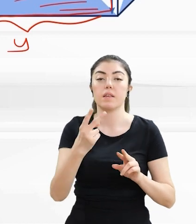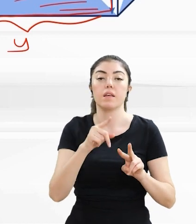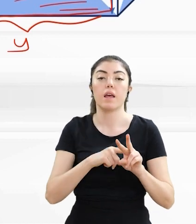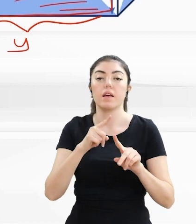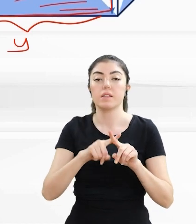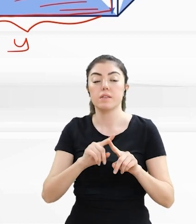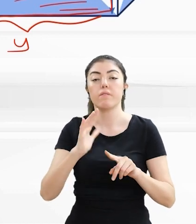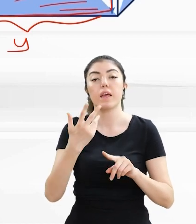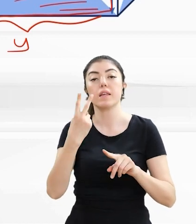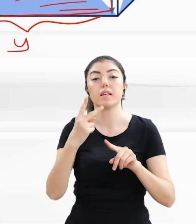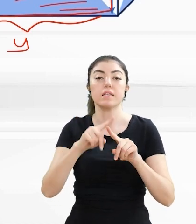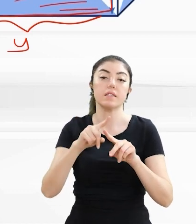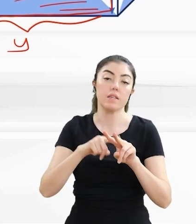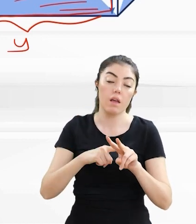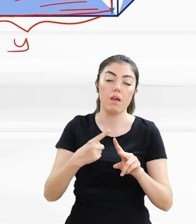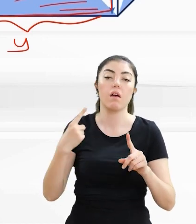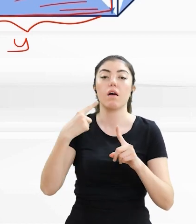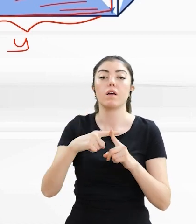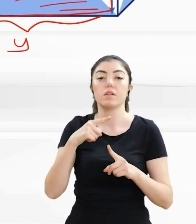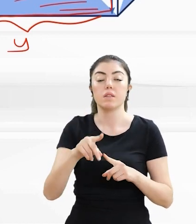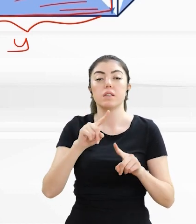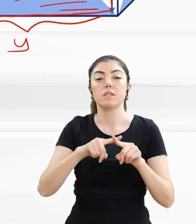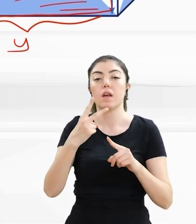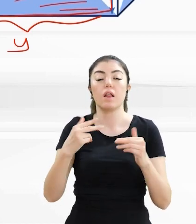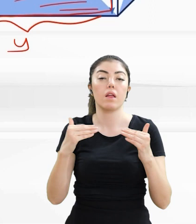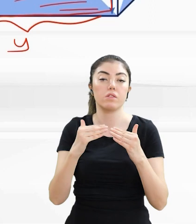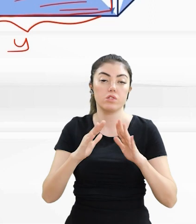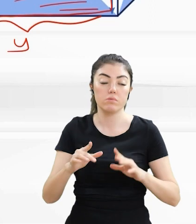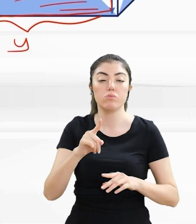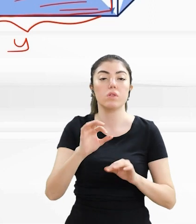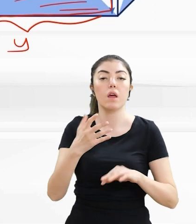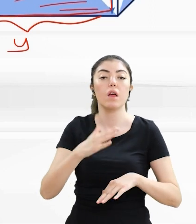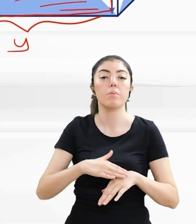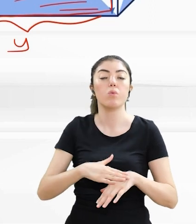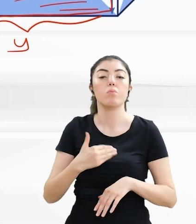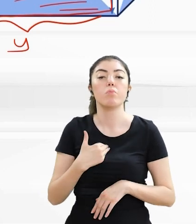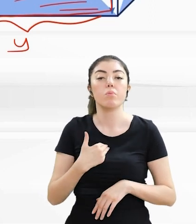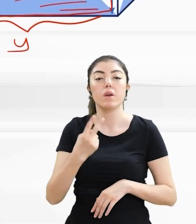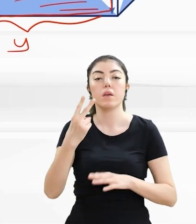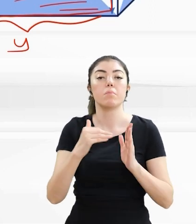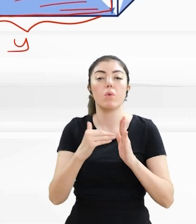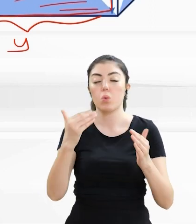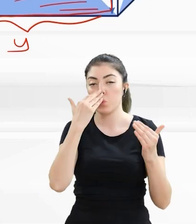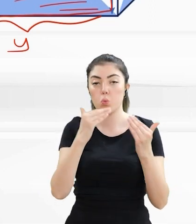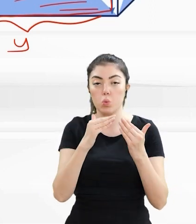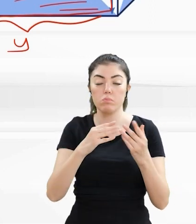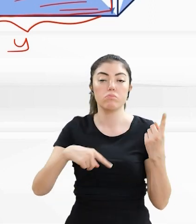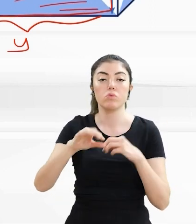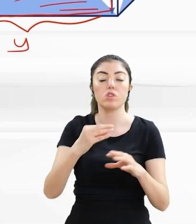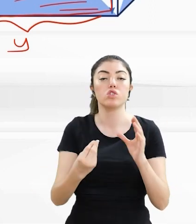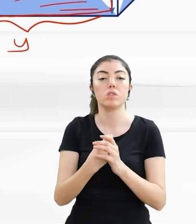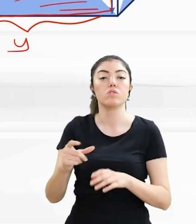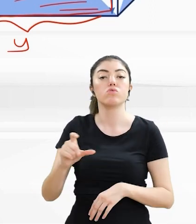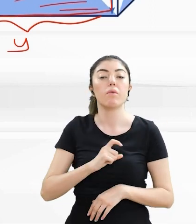ikiye iksiri ikiye artık x kare eşittir burada ne yapacakmışım ikiye bölecek mişim